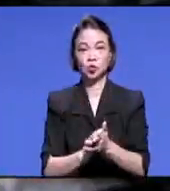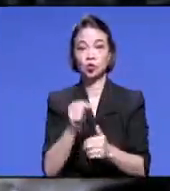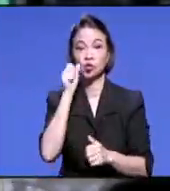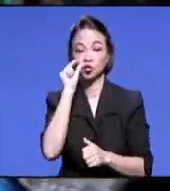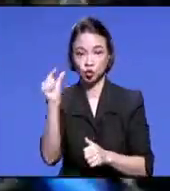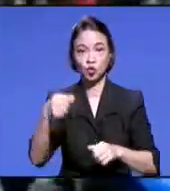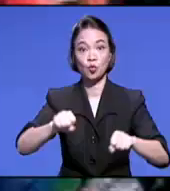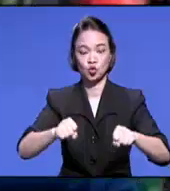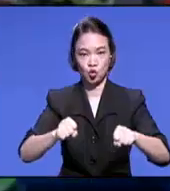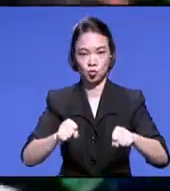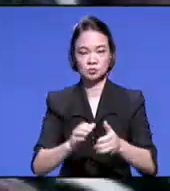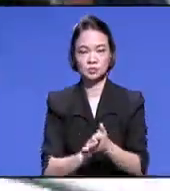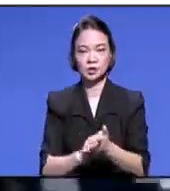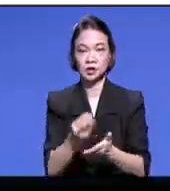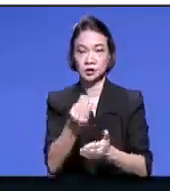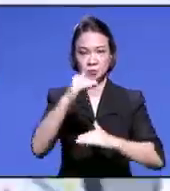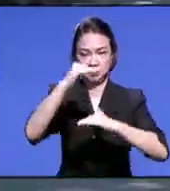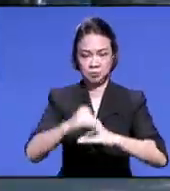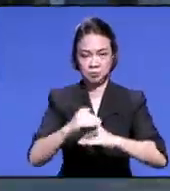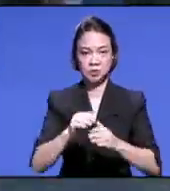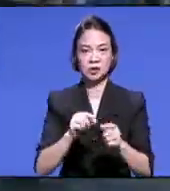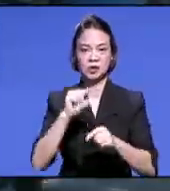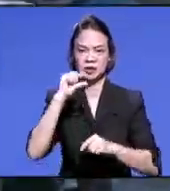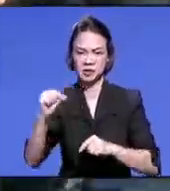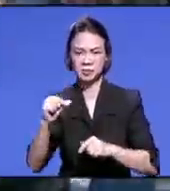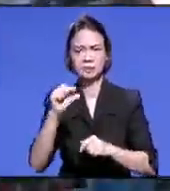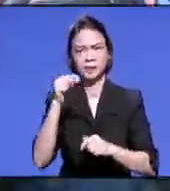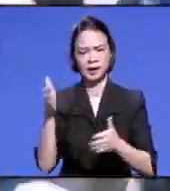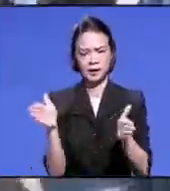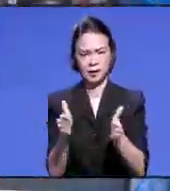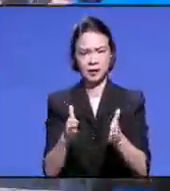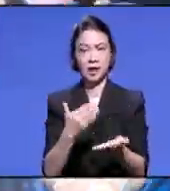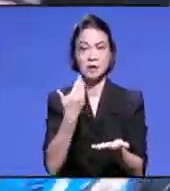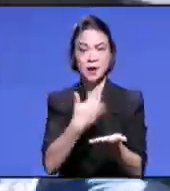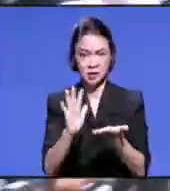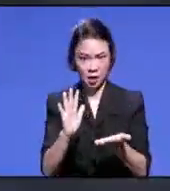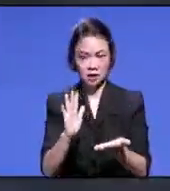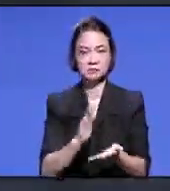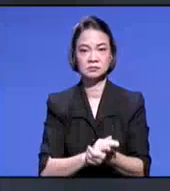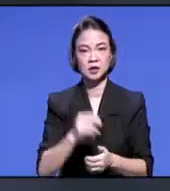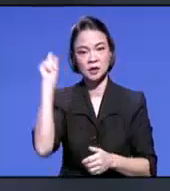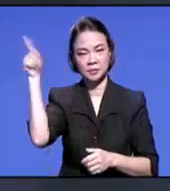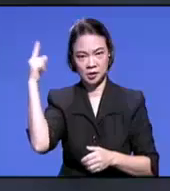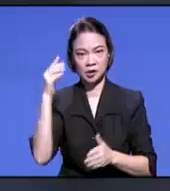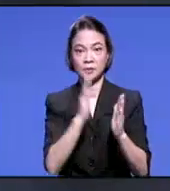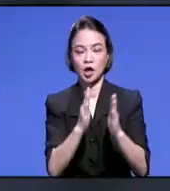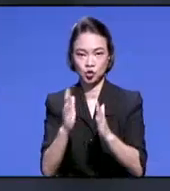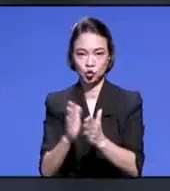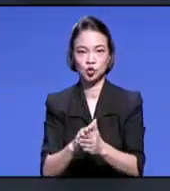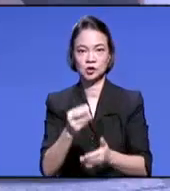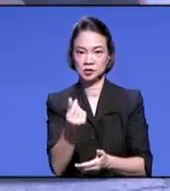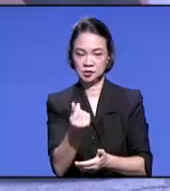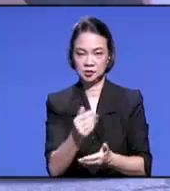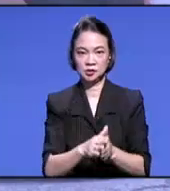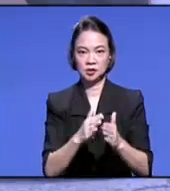motor terkait tarif minimum jarak pendek akhirnya dibatalkan. Sebelumnya pemerintah berencana mengatur tarif minimal ditentukan